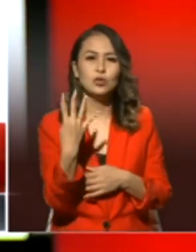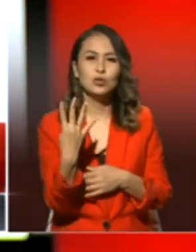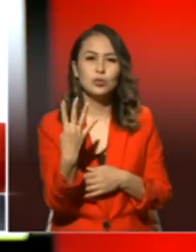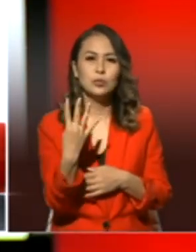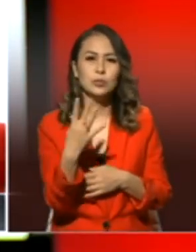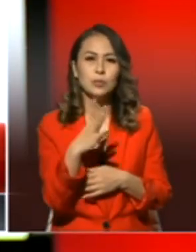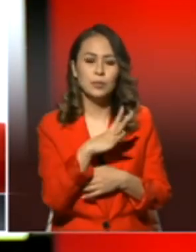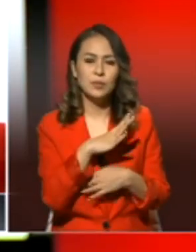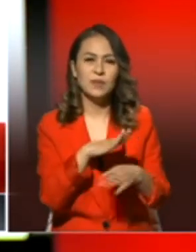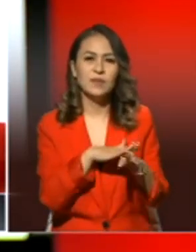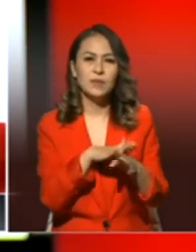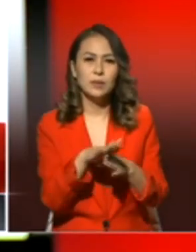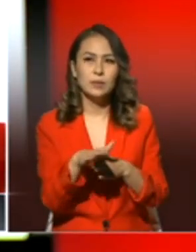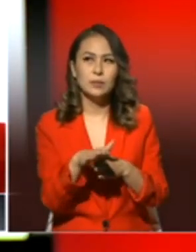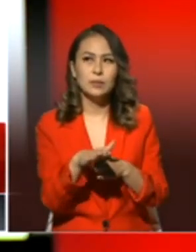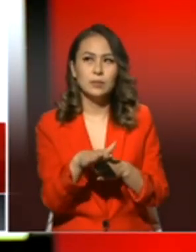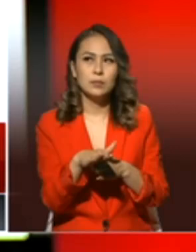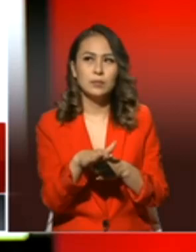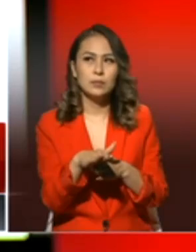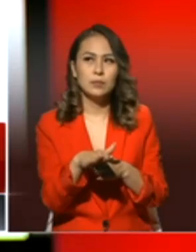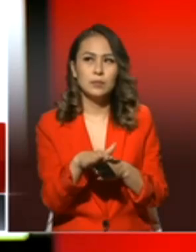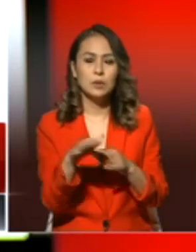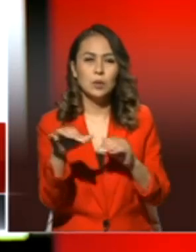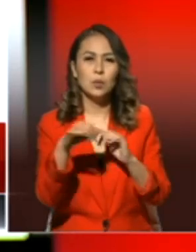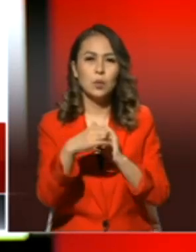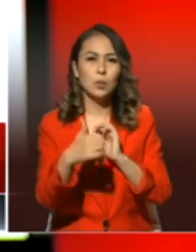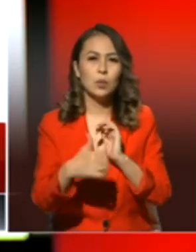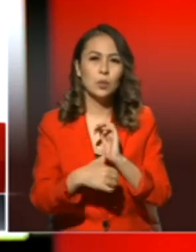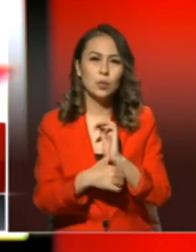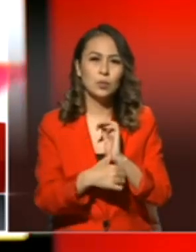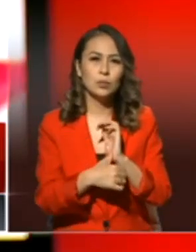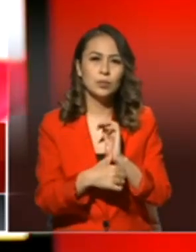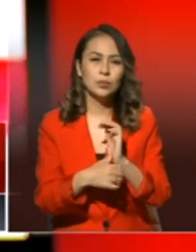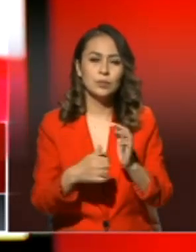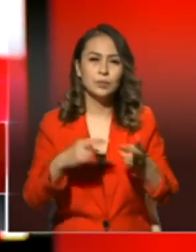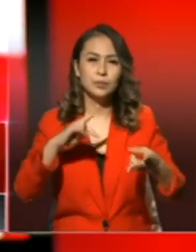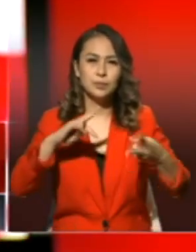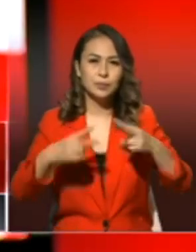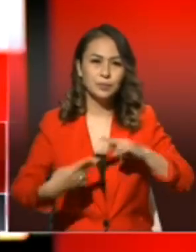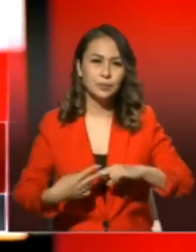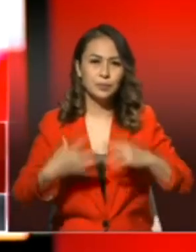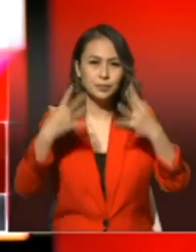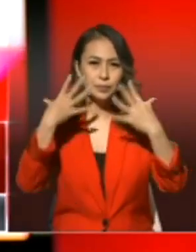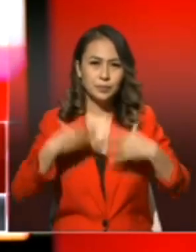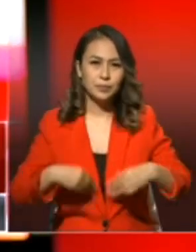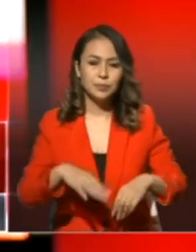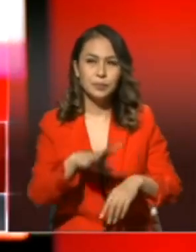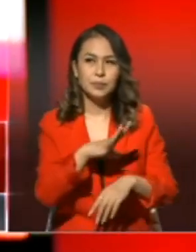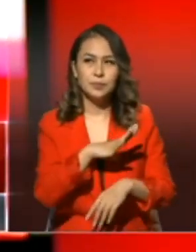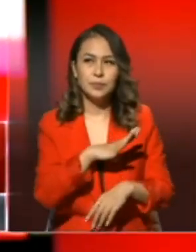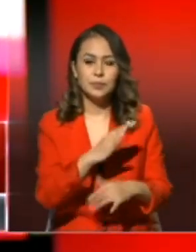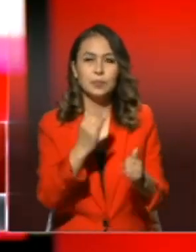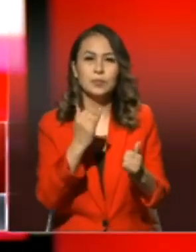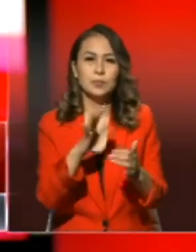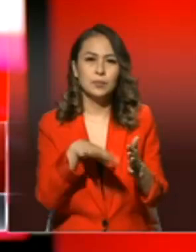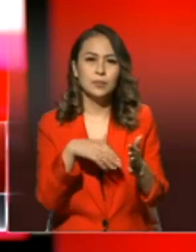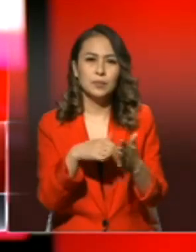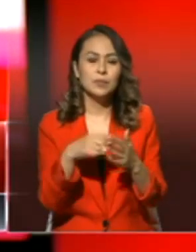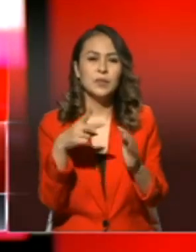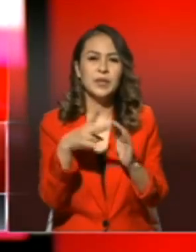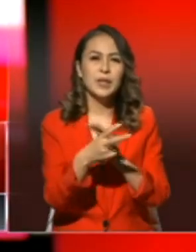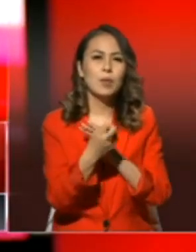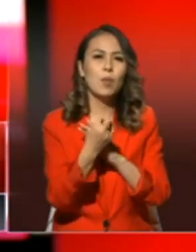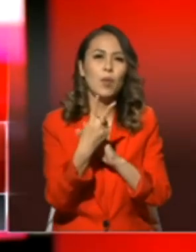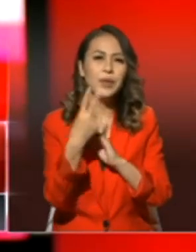іске асырылды, олардан 16 мүшелер ауыстырылды. негізі осы күнге дейін